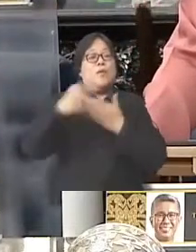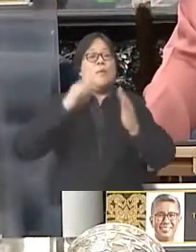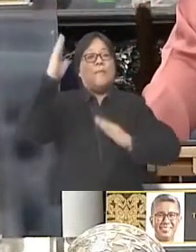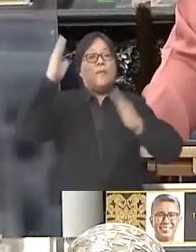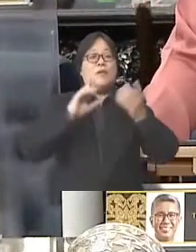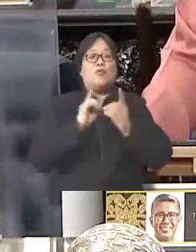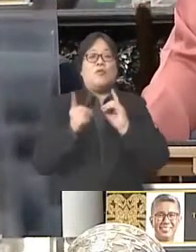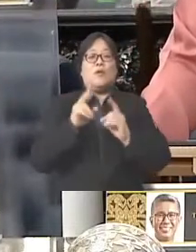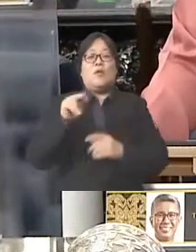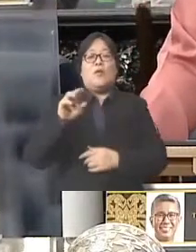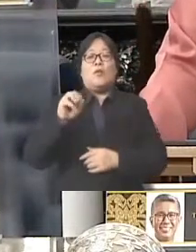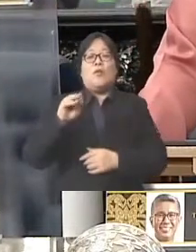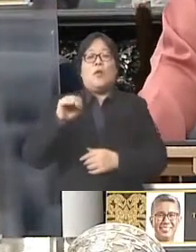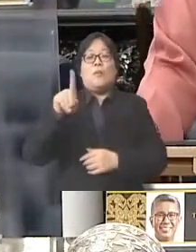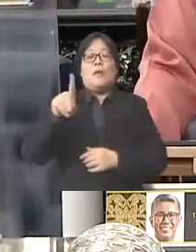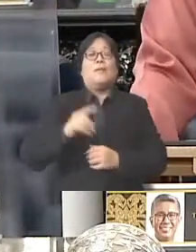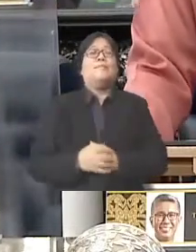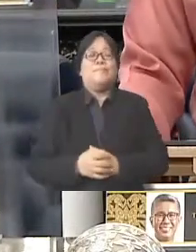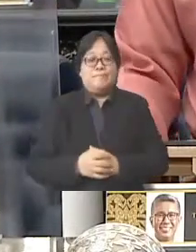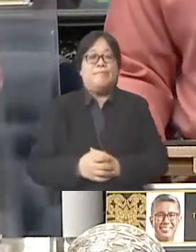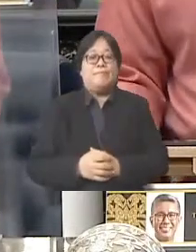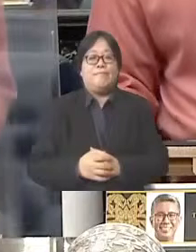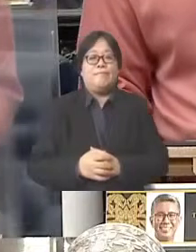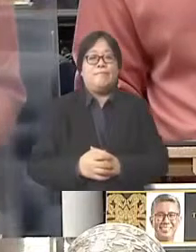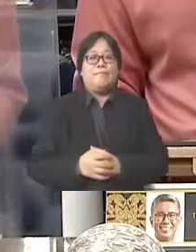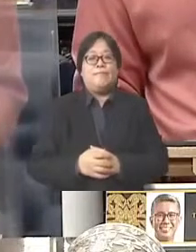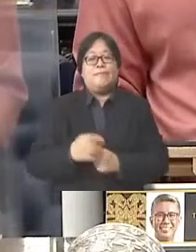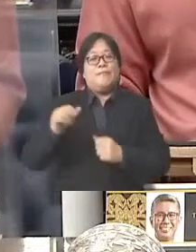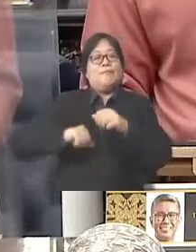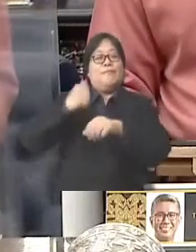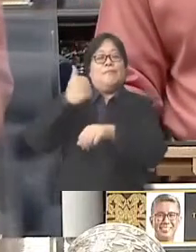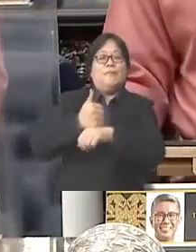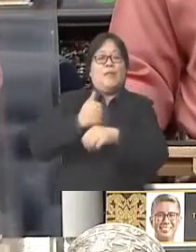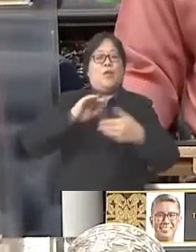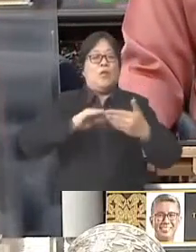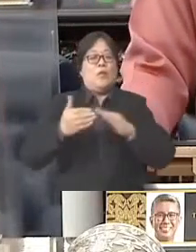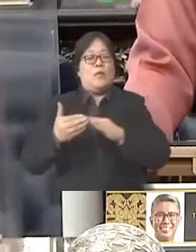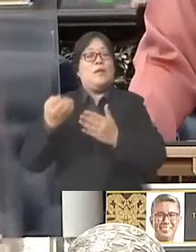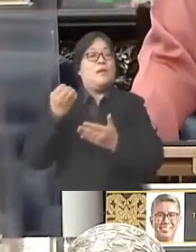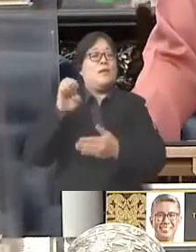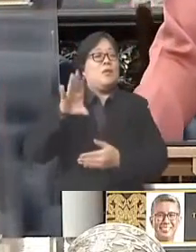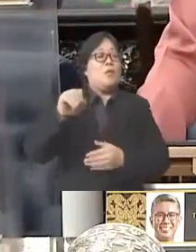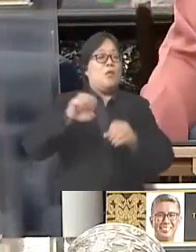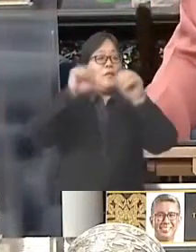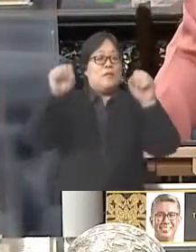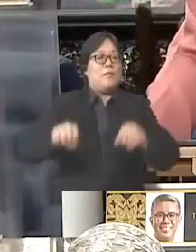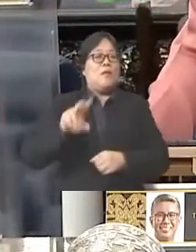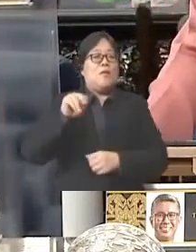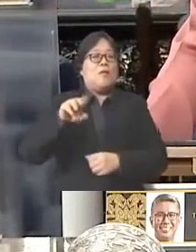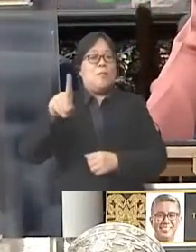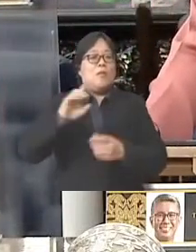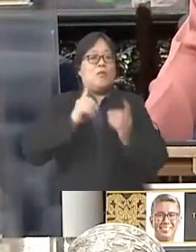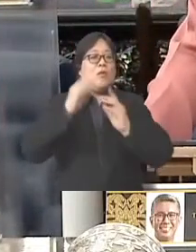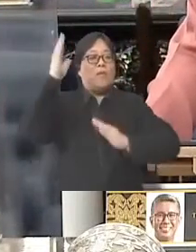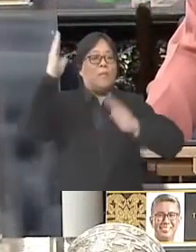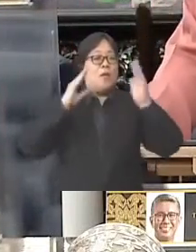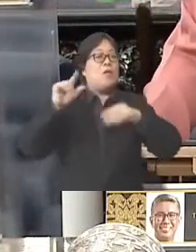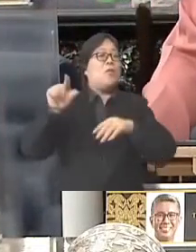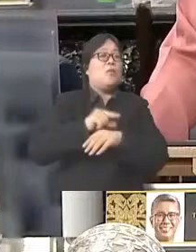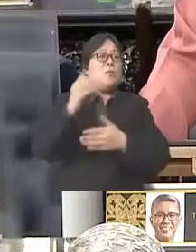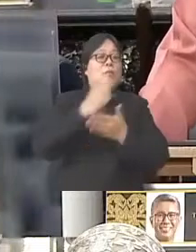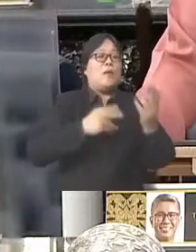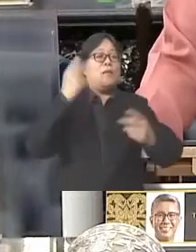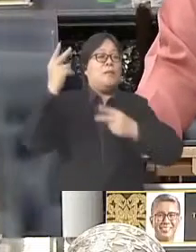program Malaysia detail Nomad bisa dichromate untuk mewujudkan community dak ekosistem Nomad digital di Malaysia dengan